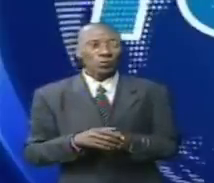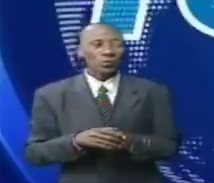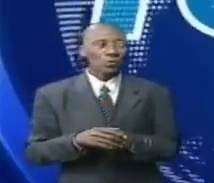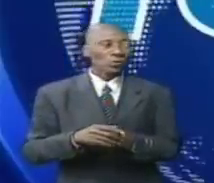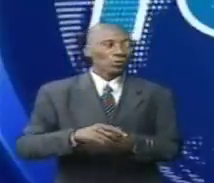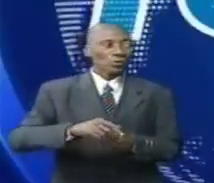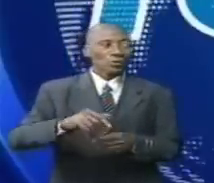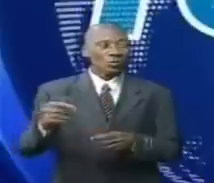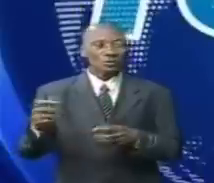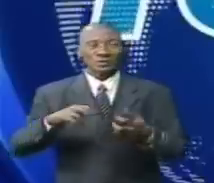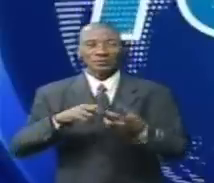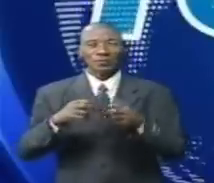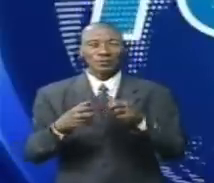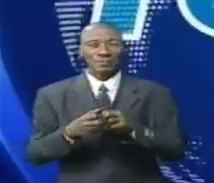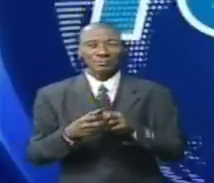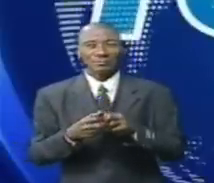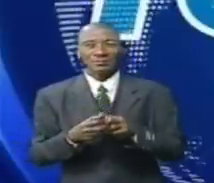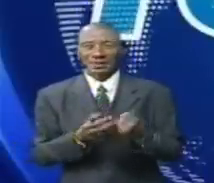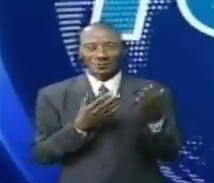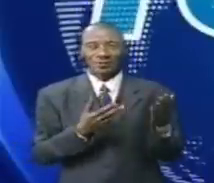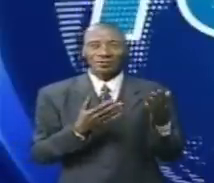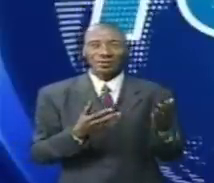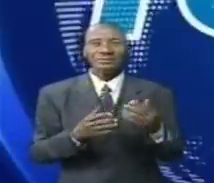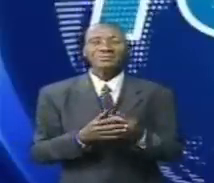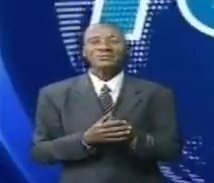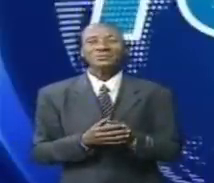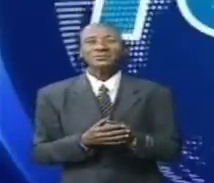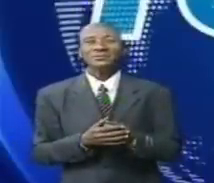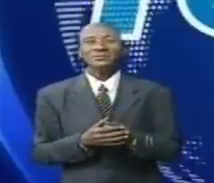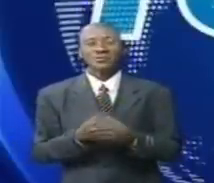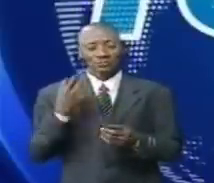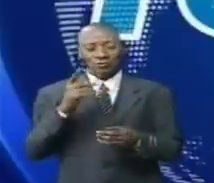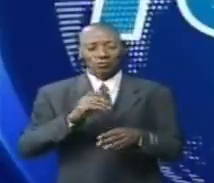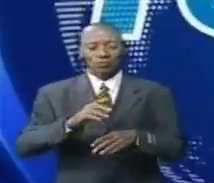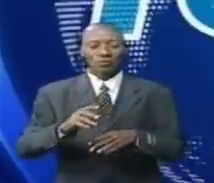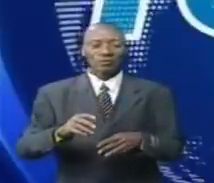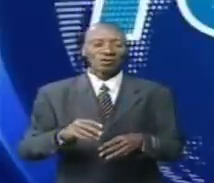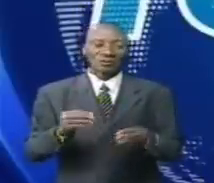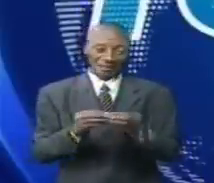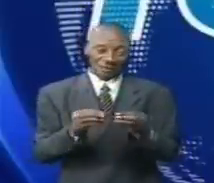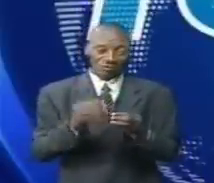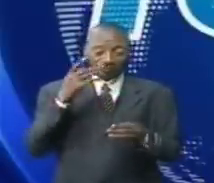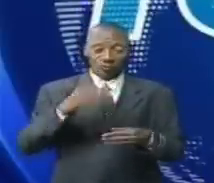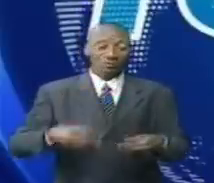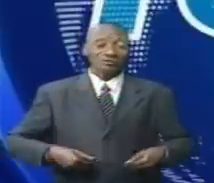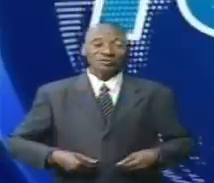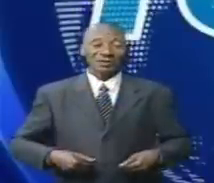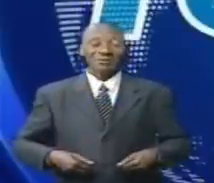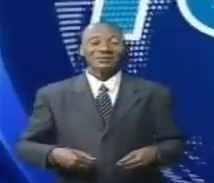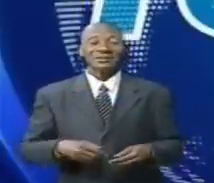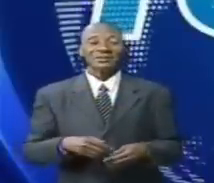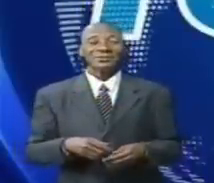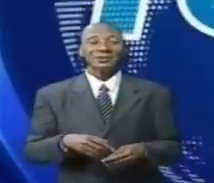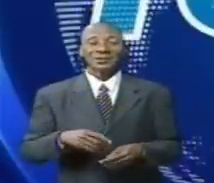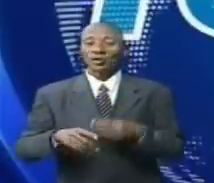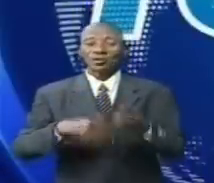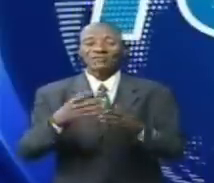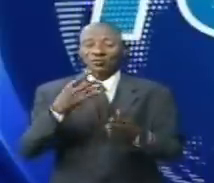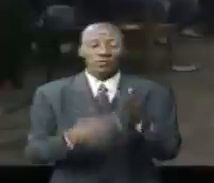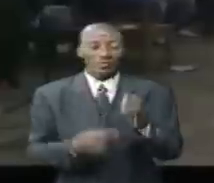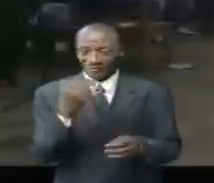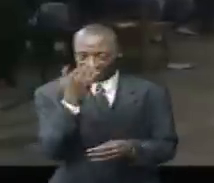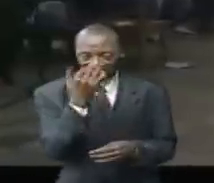locale CBFC à l'intention de ces jeunes appelés à intérioriser le civisme et les valeurs morales. Christine Linzo pour les